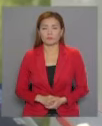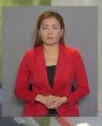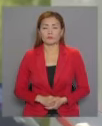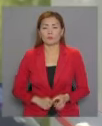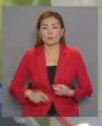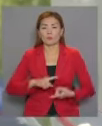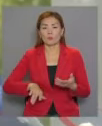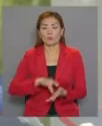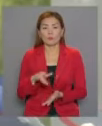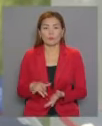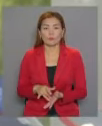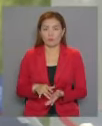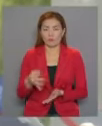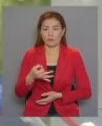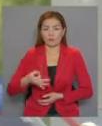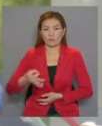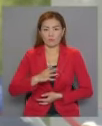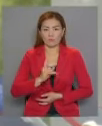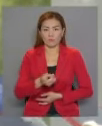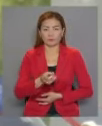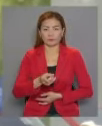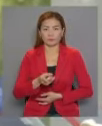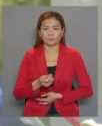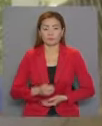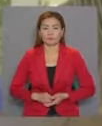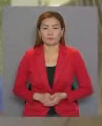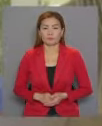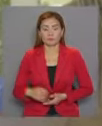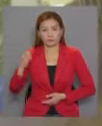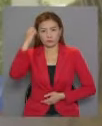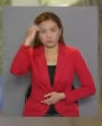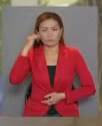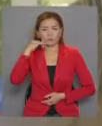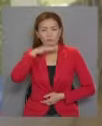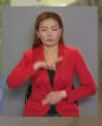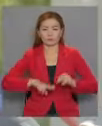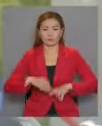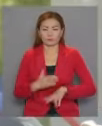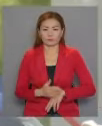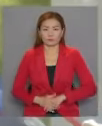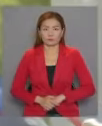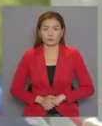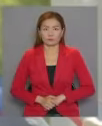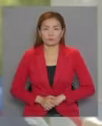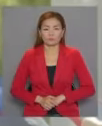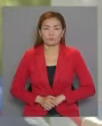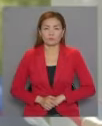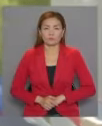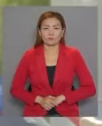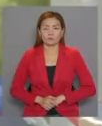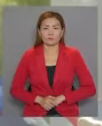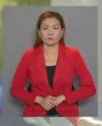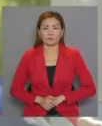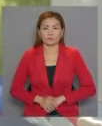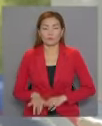біздің Атырауға Облысқа бірінен бірі алмайтын ескерткіштерді көп. Өйткені